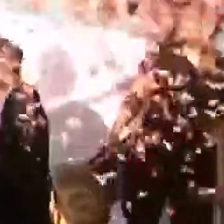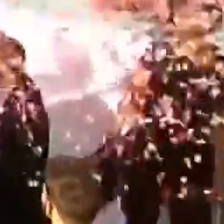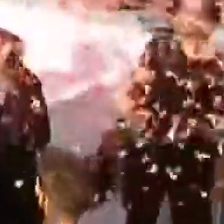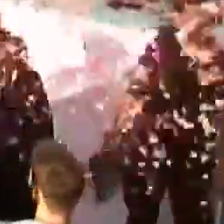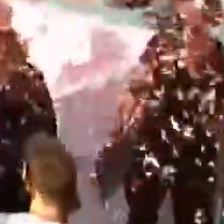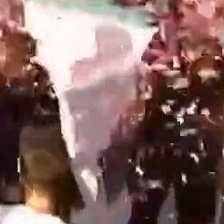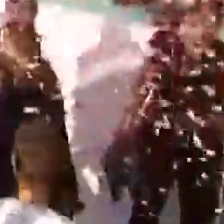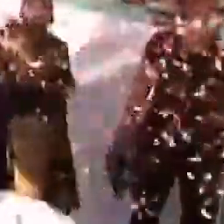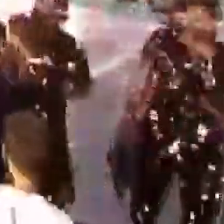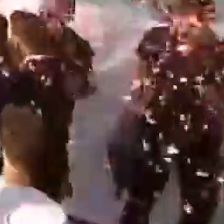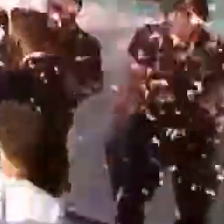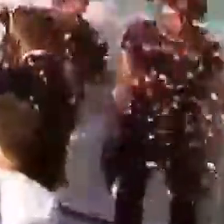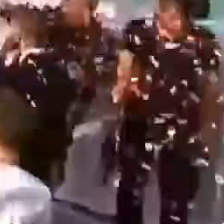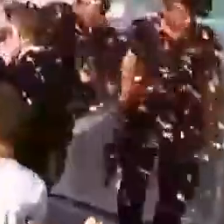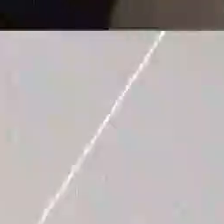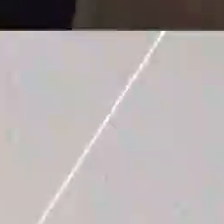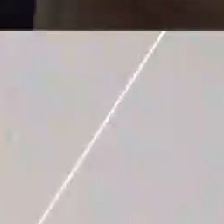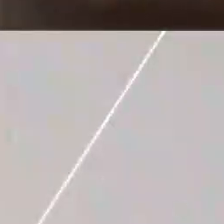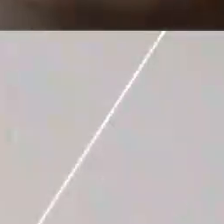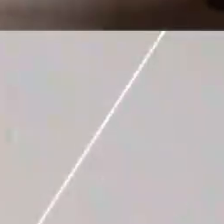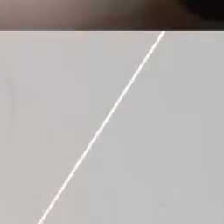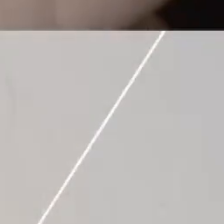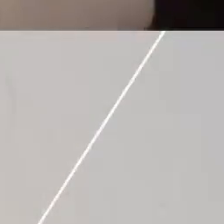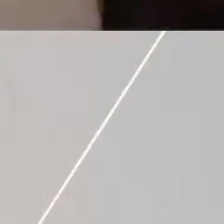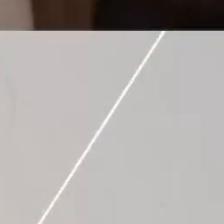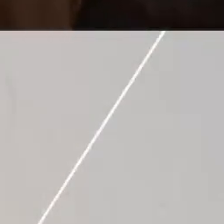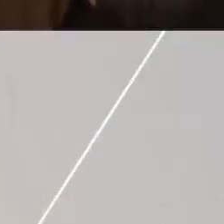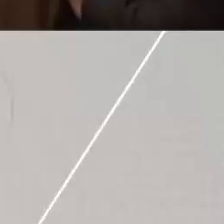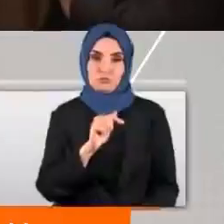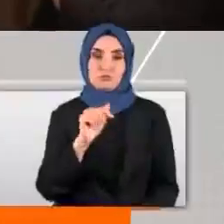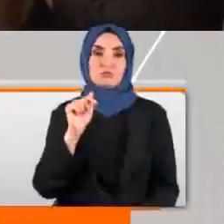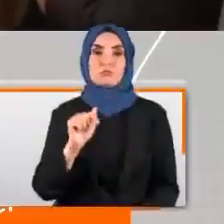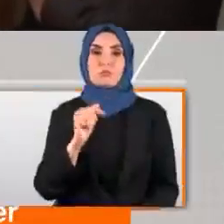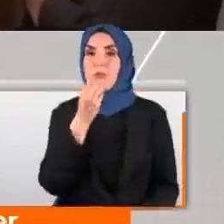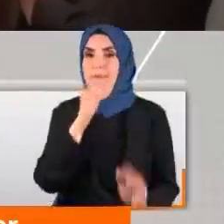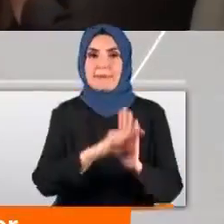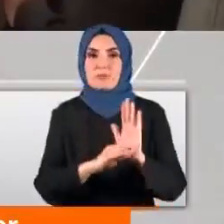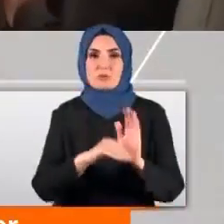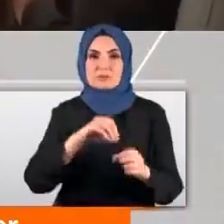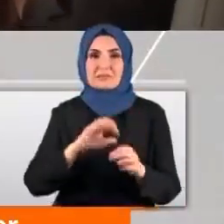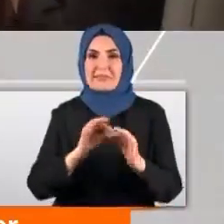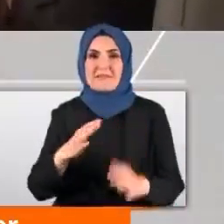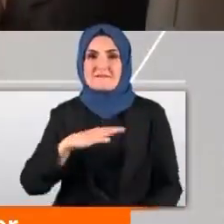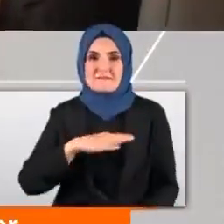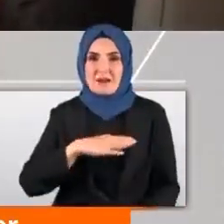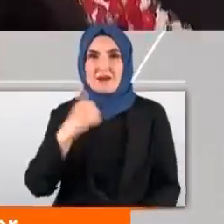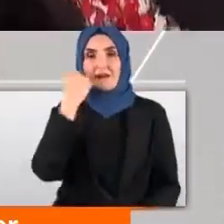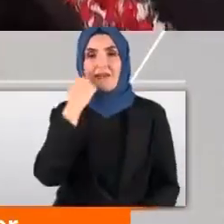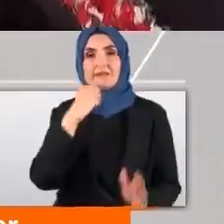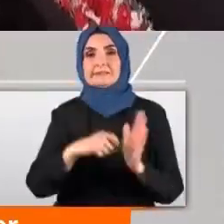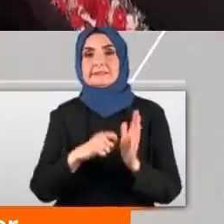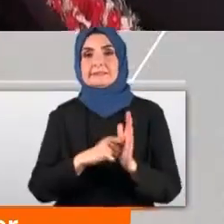Cumhurbaşkanı Erdoğan, cumartesi mesaisini Çorum'a ayırdı. Ne var bu menüde? Yalan çorbası var. Koltuk kebabı